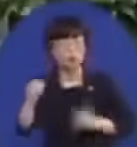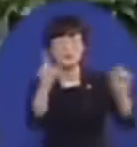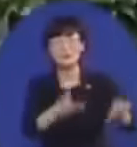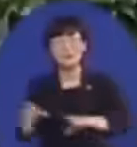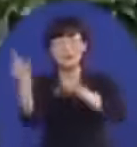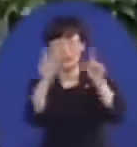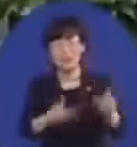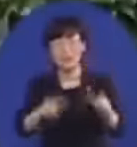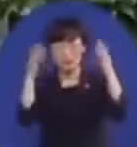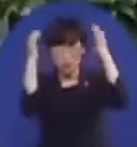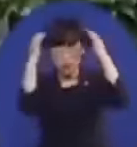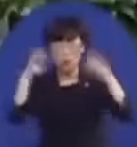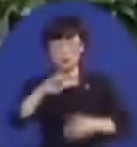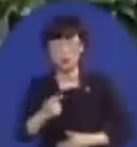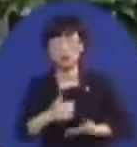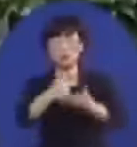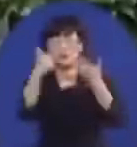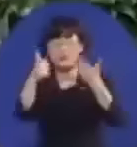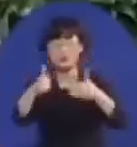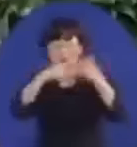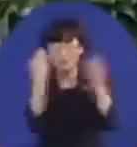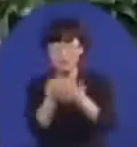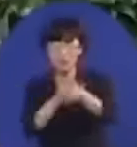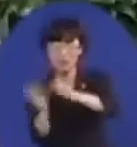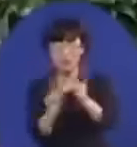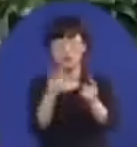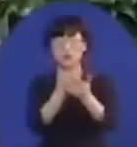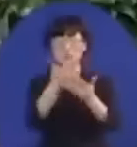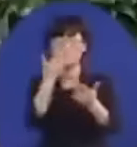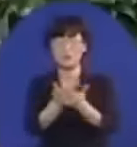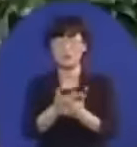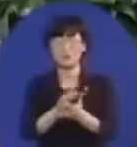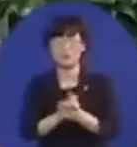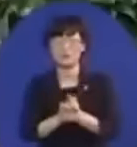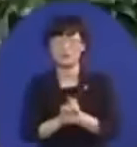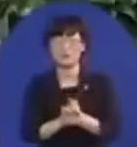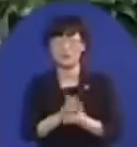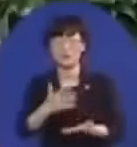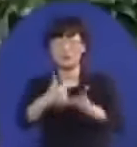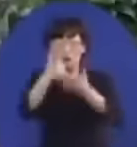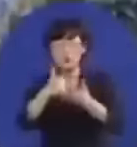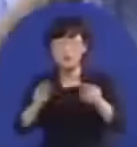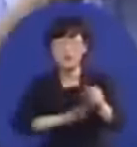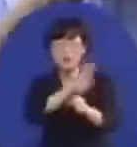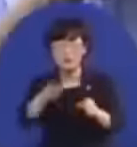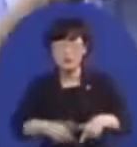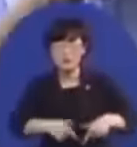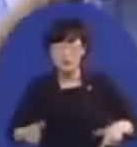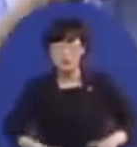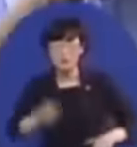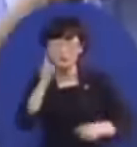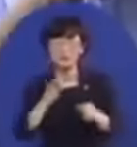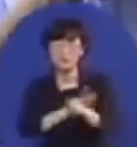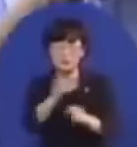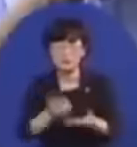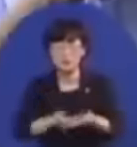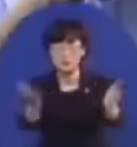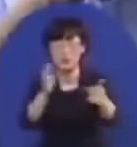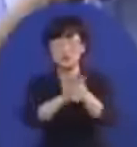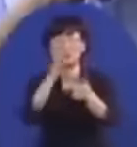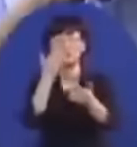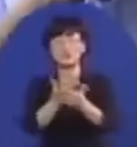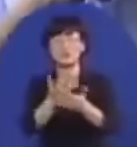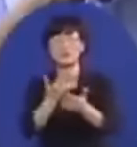생활도 고통도 주님께서 치료하여 주시옵소서. 주님의 사랑과 자비와 긍휼을 베풀어 주시옵소서.